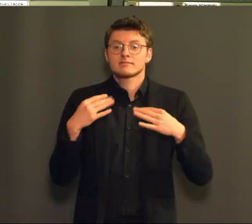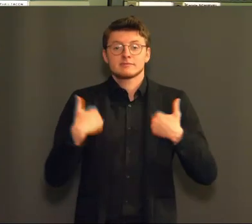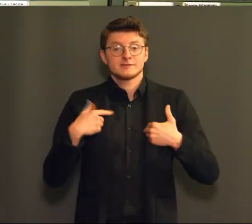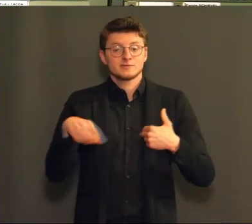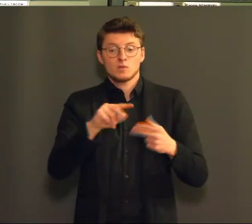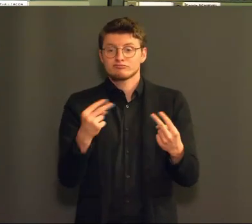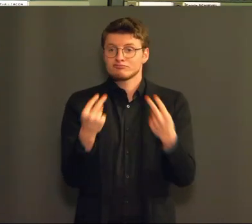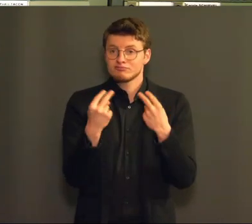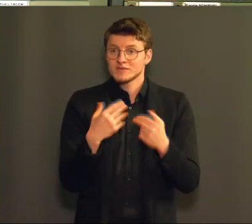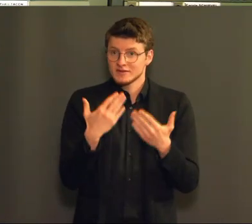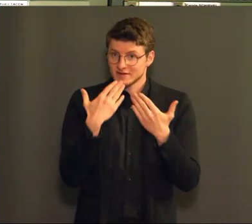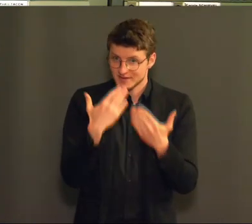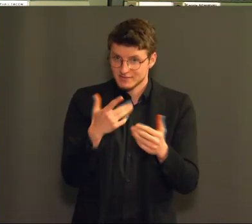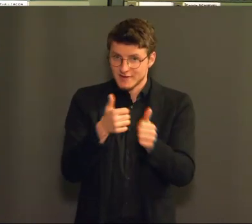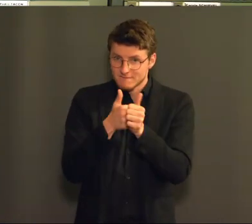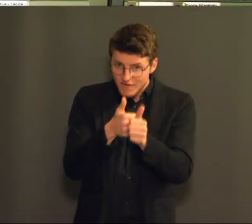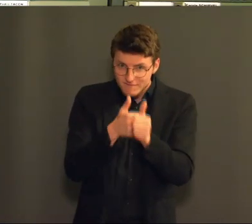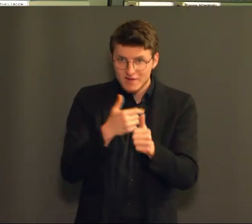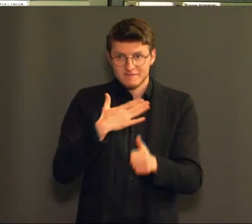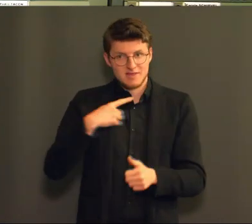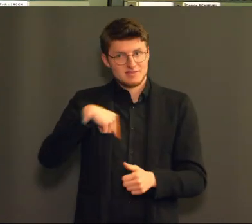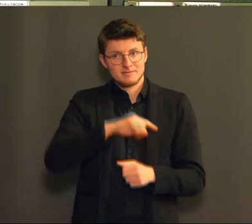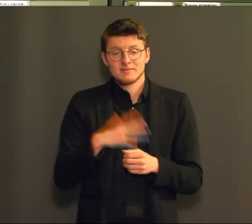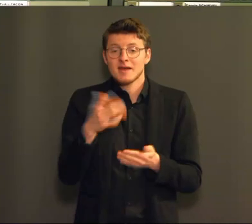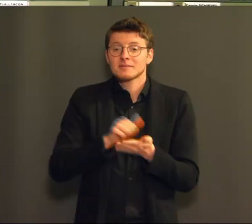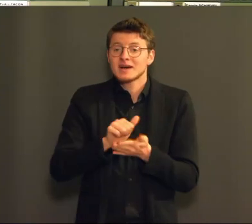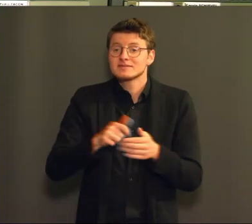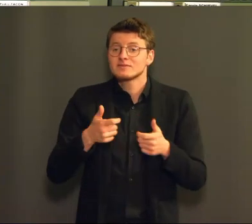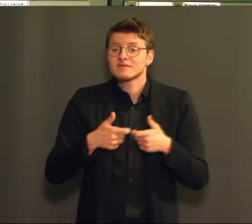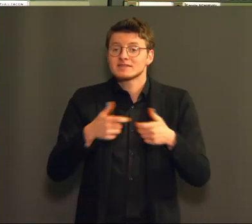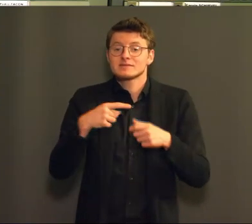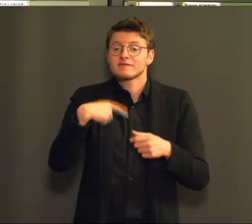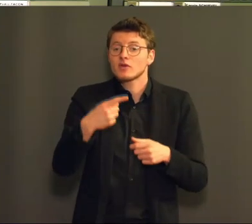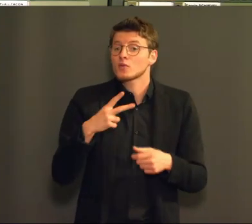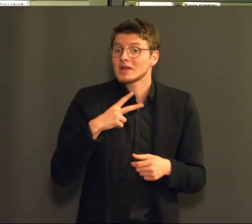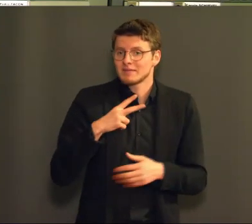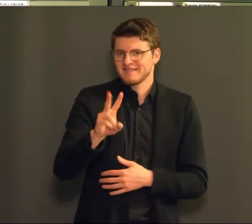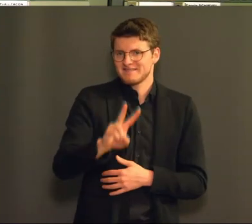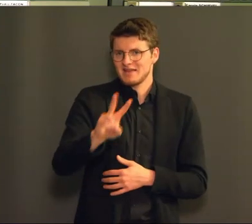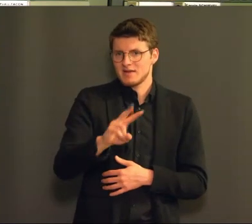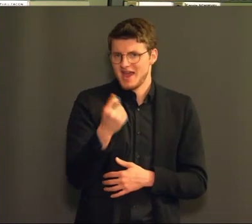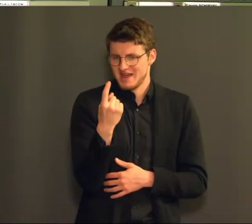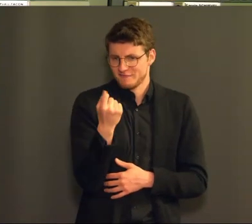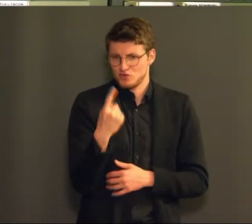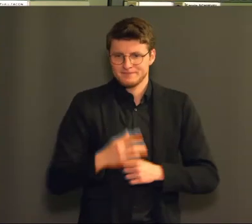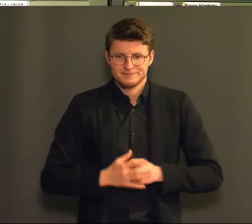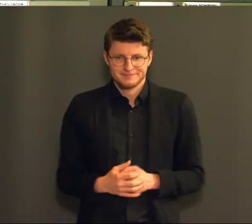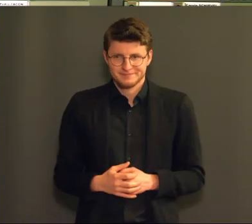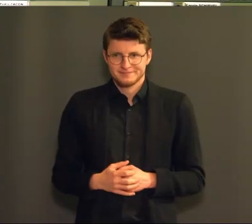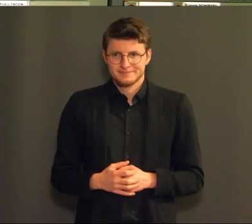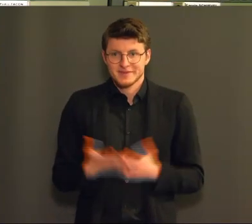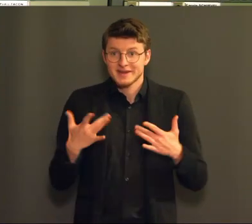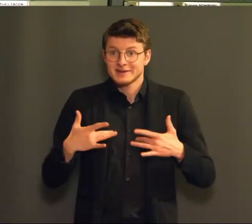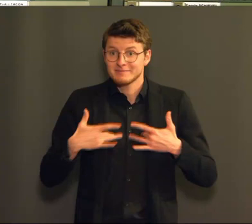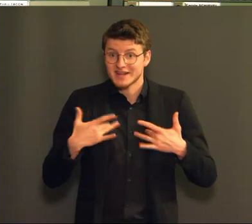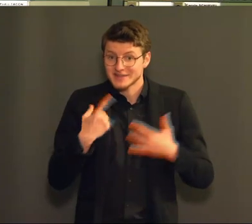blijven. De volgende persconferentie vindt plaats op vrijdag om 11 uur. Goede week en tot